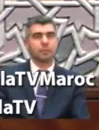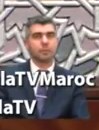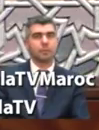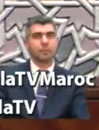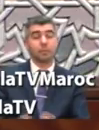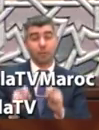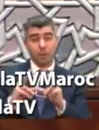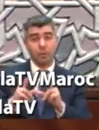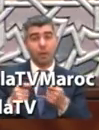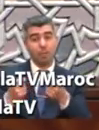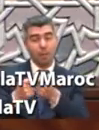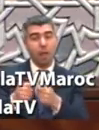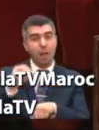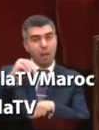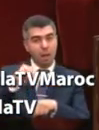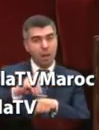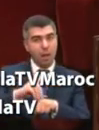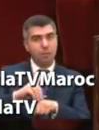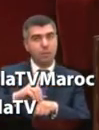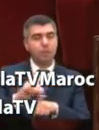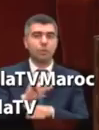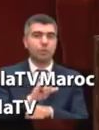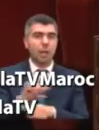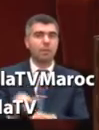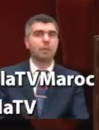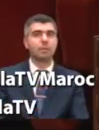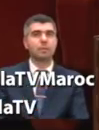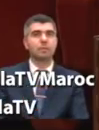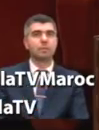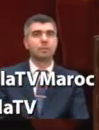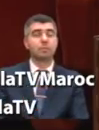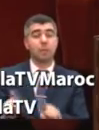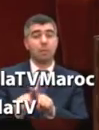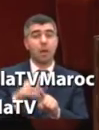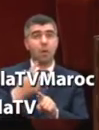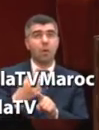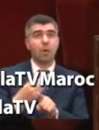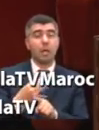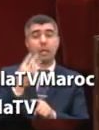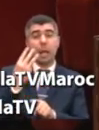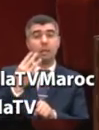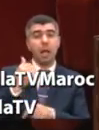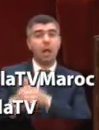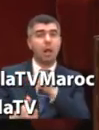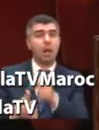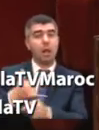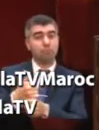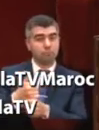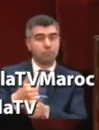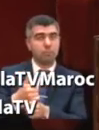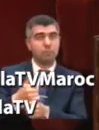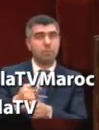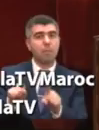فعلا باش ندركوا هذا المشكل اللي يمكن يوقع، قمنا بصفقه اطار ديال 3 سنوات، ودخلنا فيها كل